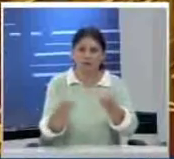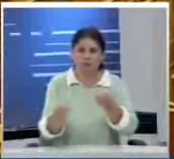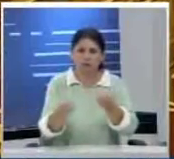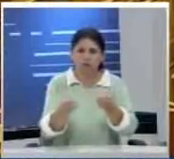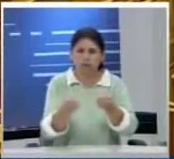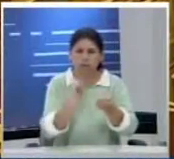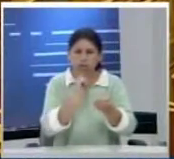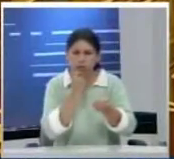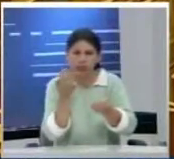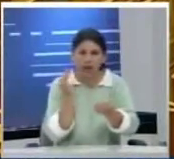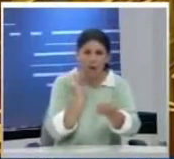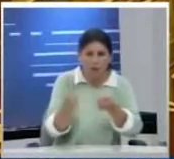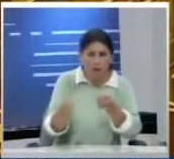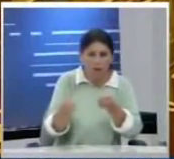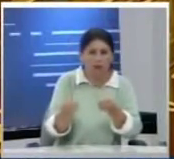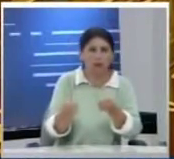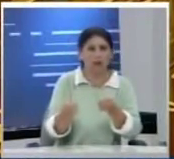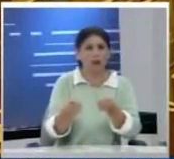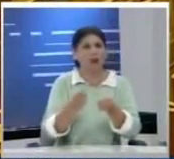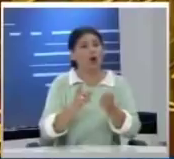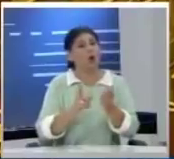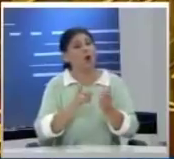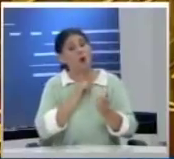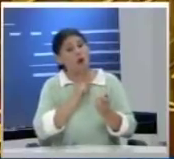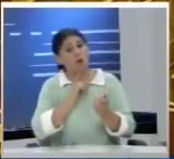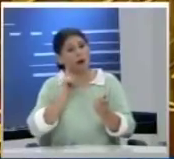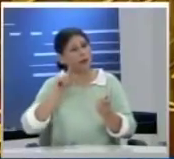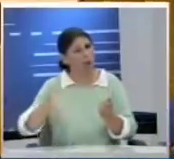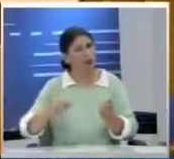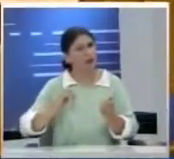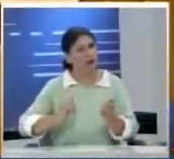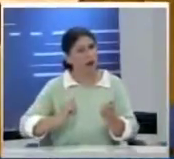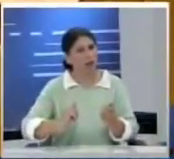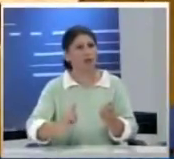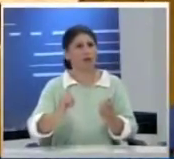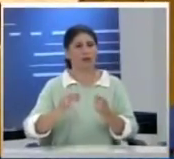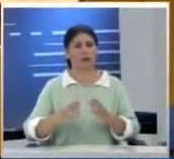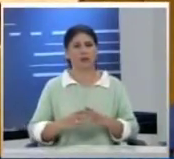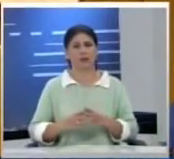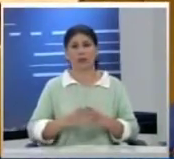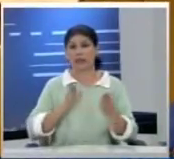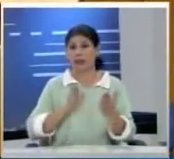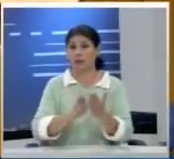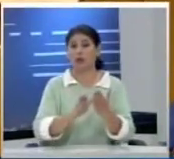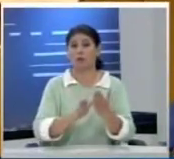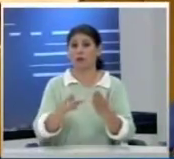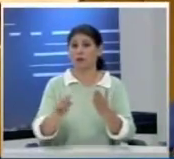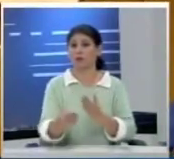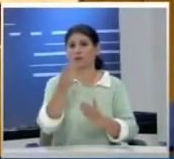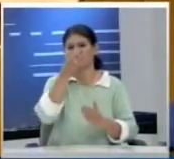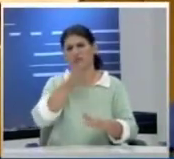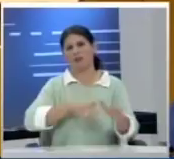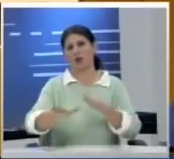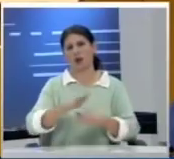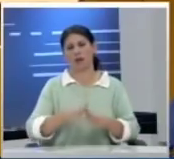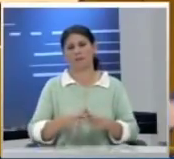όπως με παρενέργειες, όπως η αδιαφορία και οι καθυστερήσεις στην αντιμετώπιση του φαινομένου της